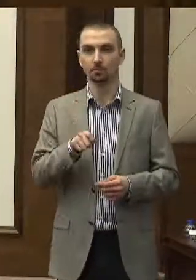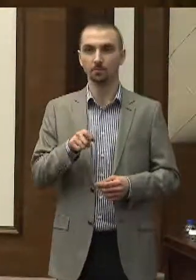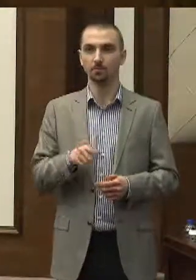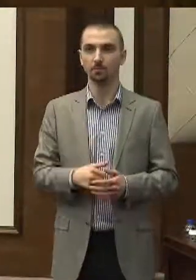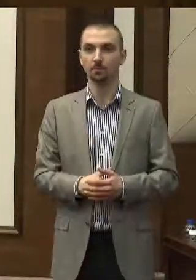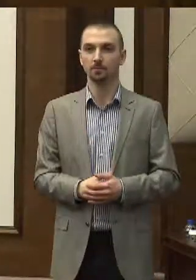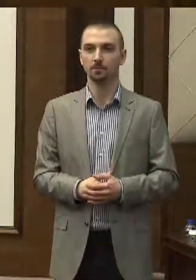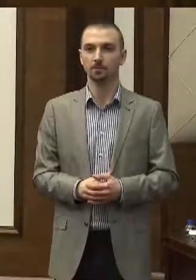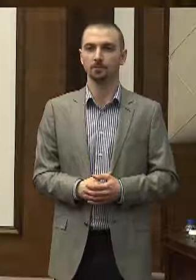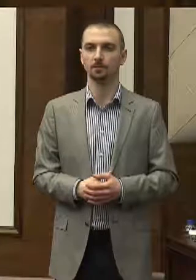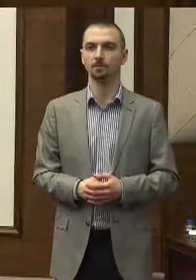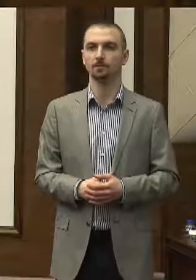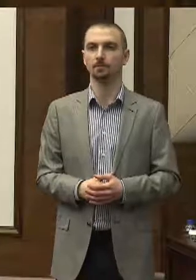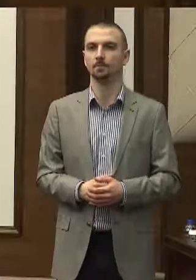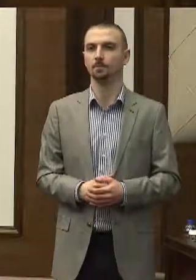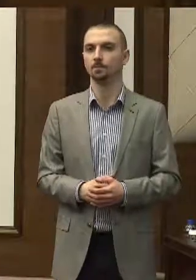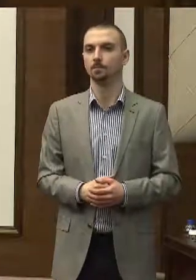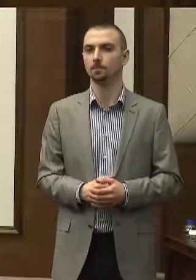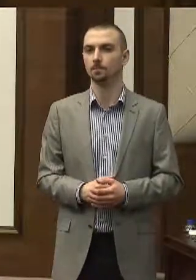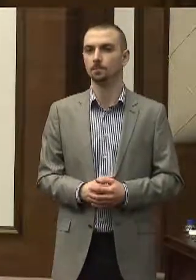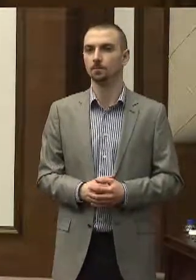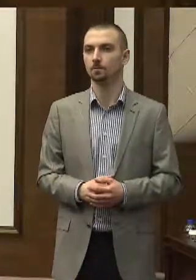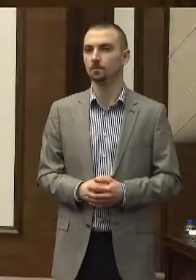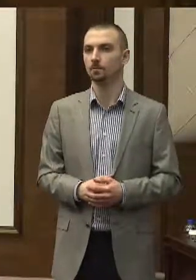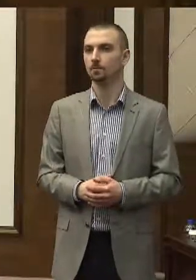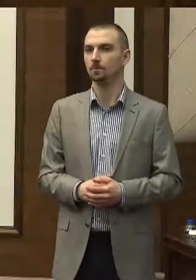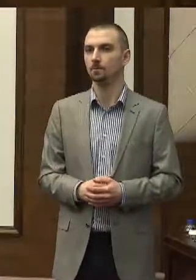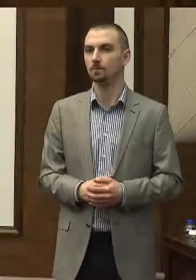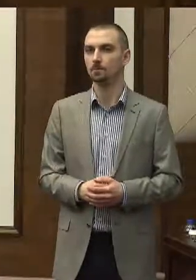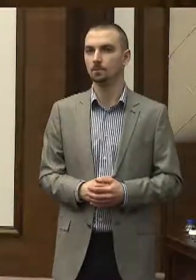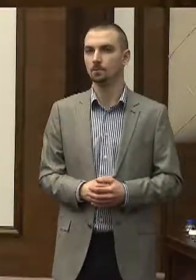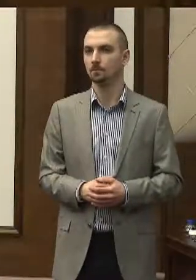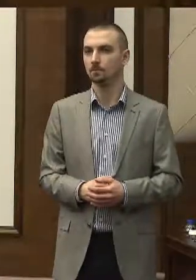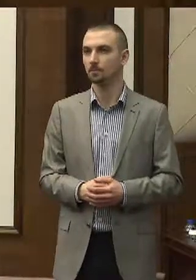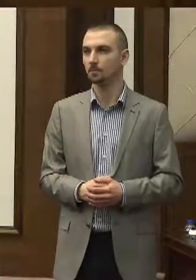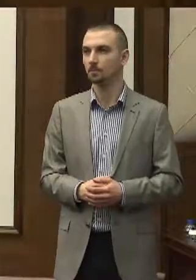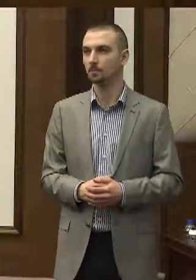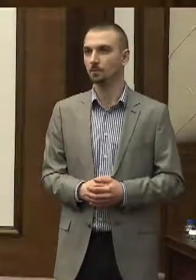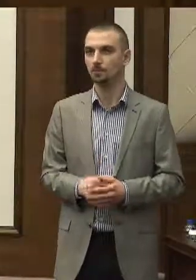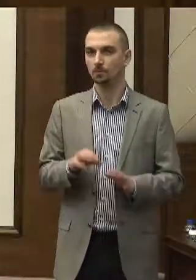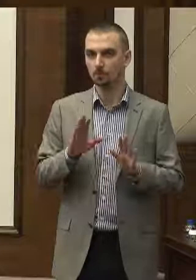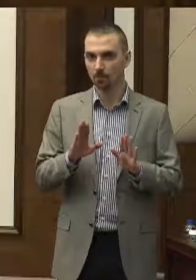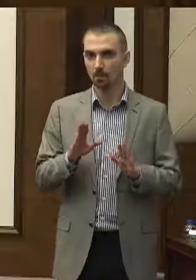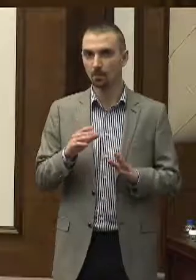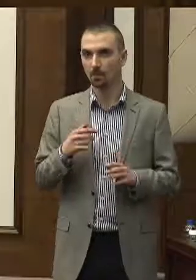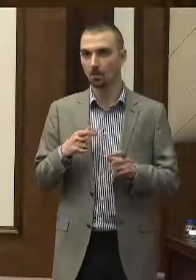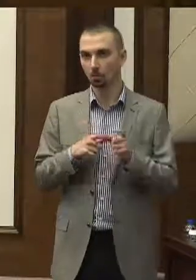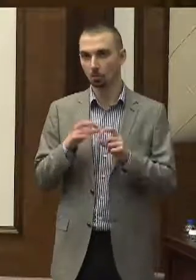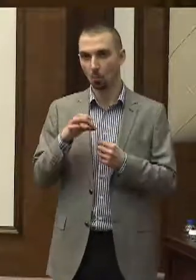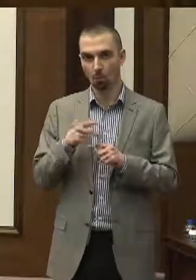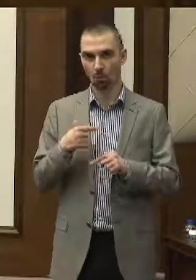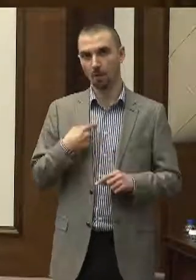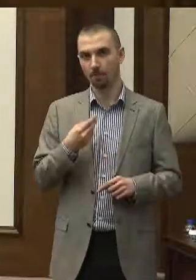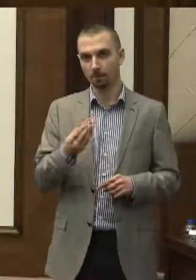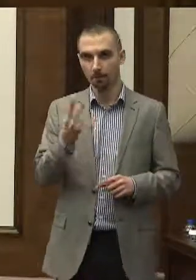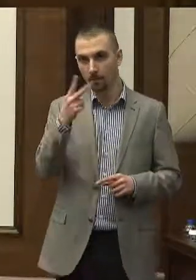verelim. Benim özellikle konuşmam farklı. Tabii önemli günler bugün. Bir saniye arkadaşım. Burada sözü ben veriyorum.